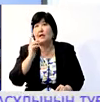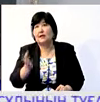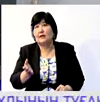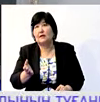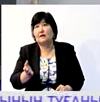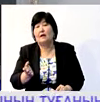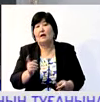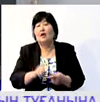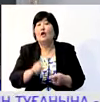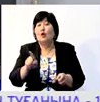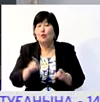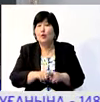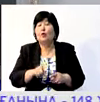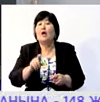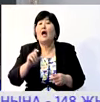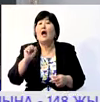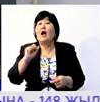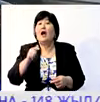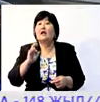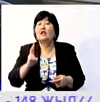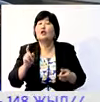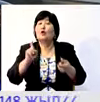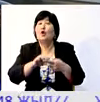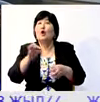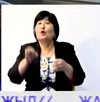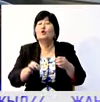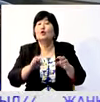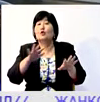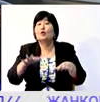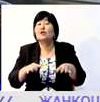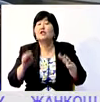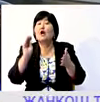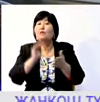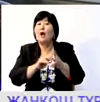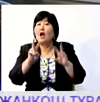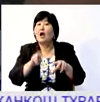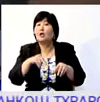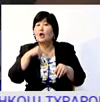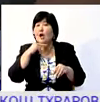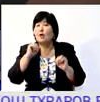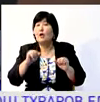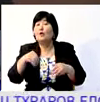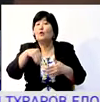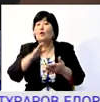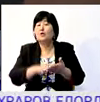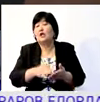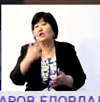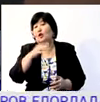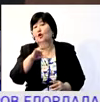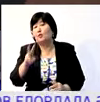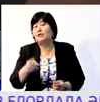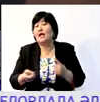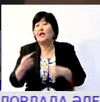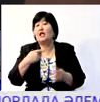мобильді арқылы. Ал диджитал агент қосымшасы сот органдарының жұмысын бағалауға мүмкіндік беріп отыр. Оған түскен жазбаға небәрі 5 минут ішінде